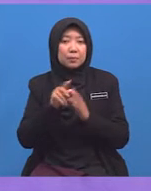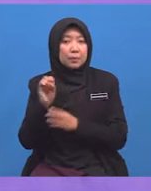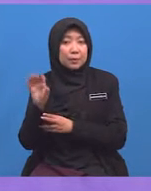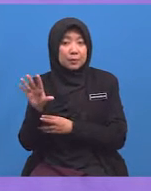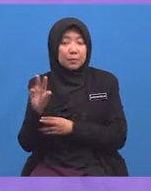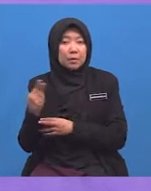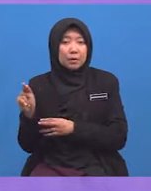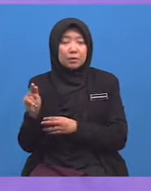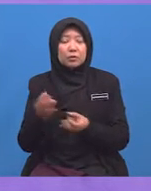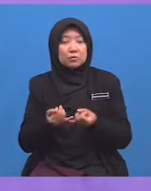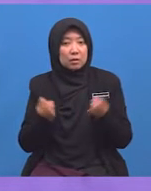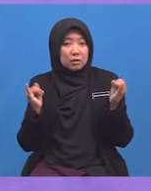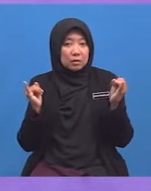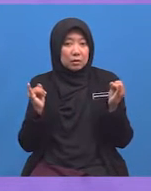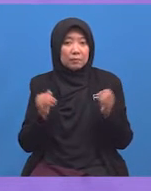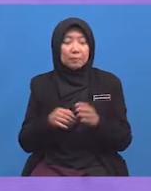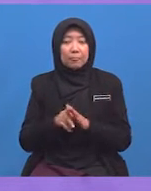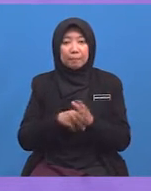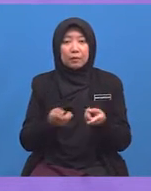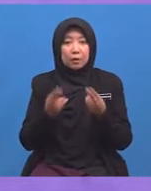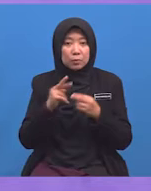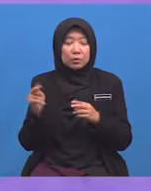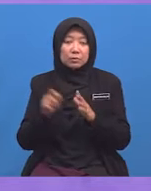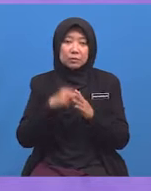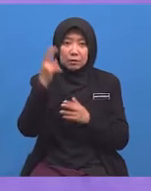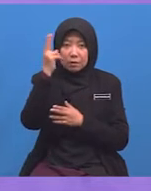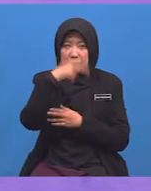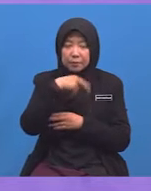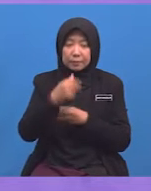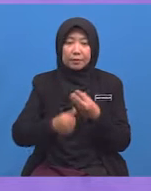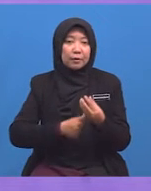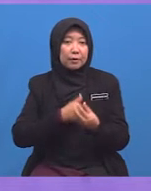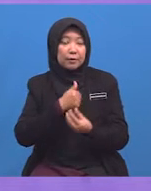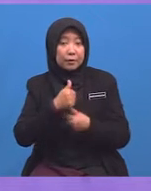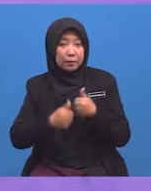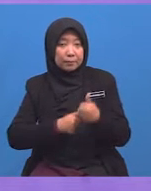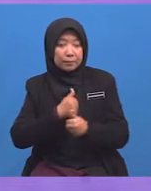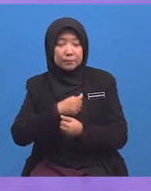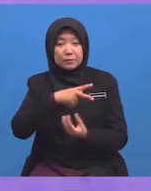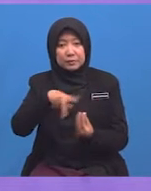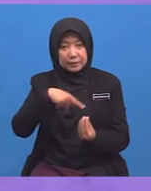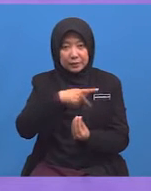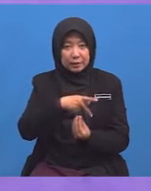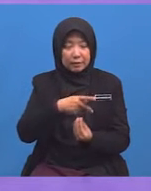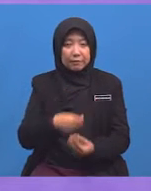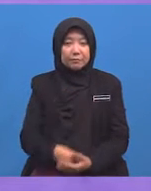perkembangan jaringan pengangkutan terhadap alam sekitar.